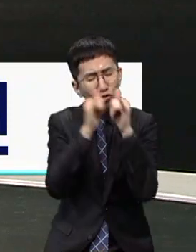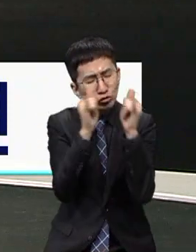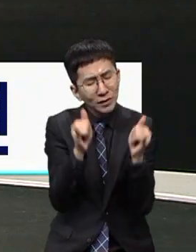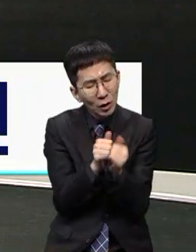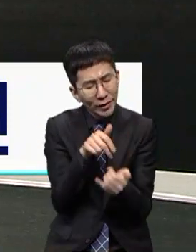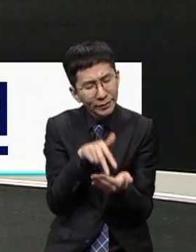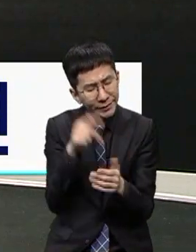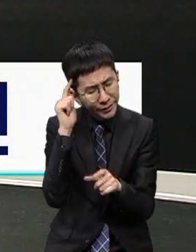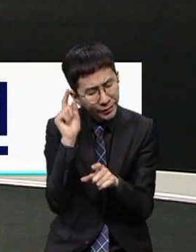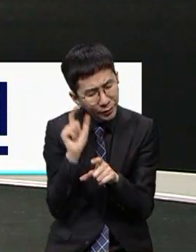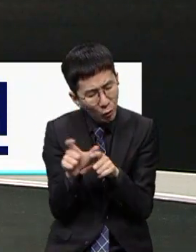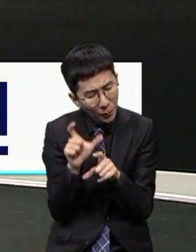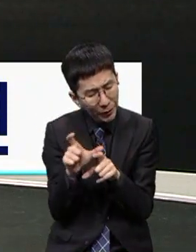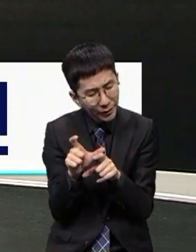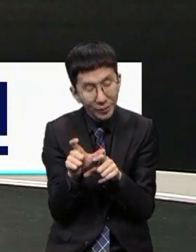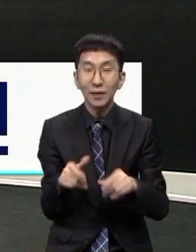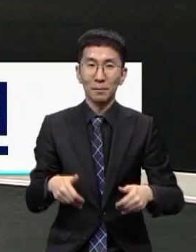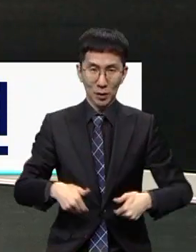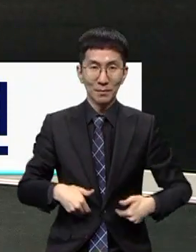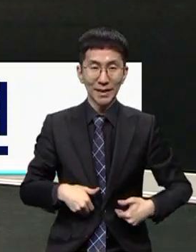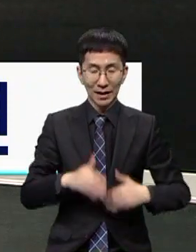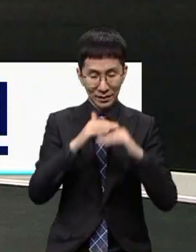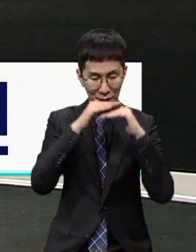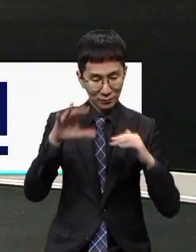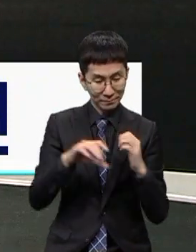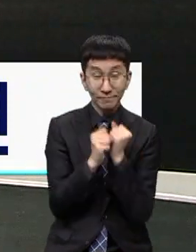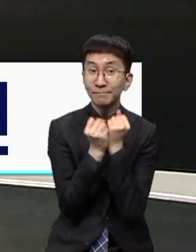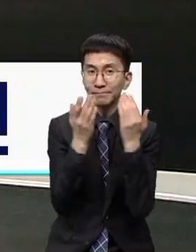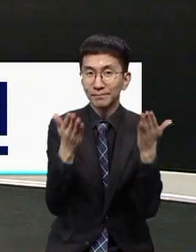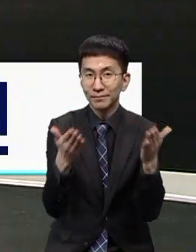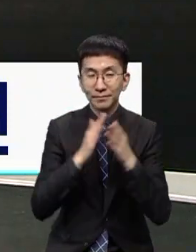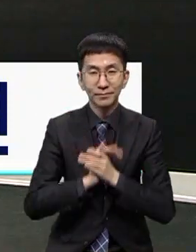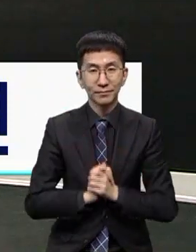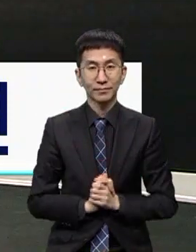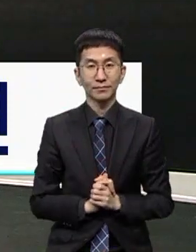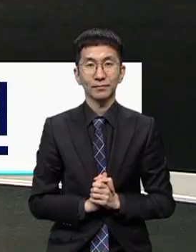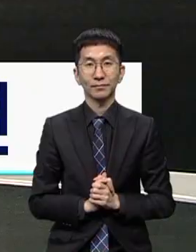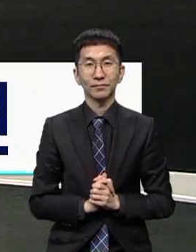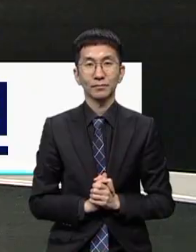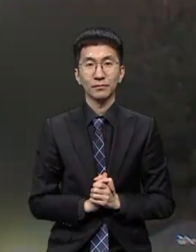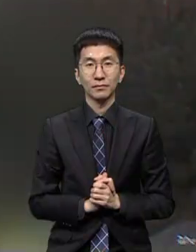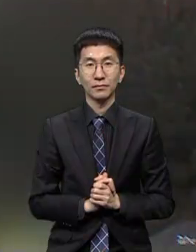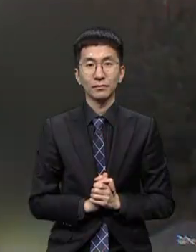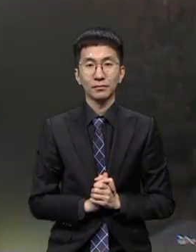사회가 깊이 고민할 문제입니다. 이 부분은 유수환 기자가 짚어봤습니다.